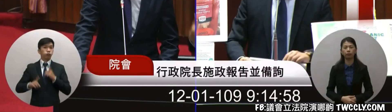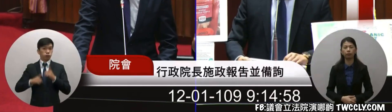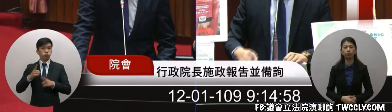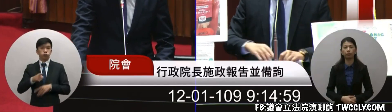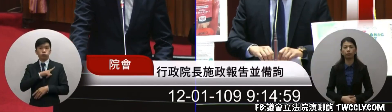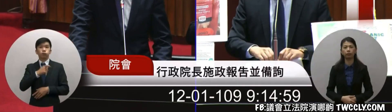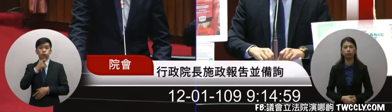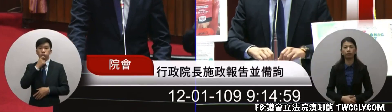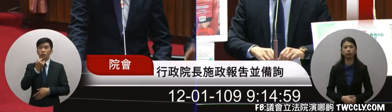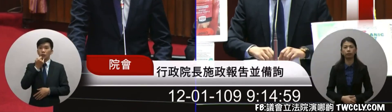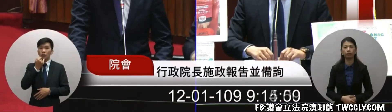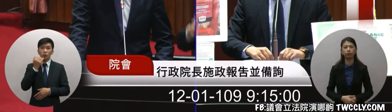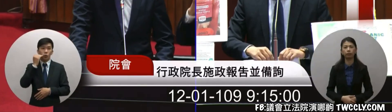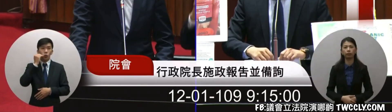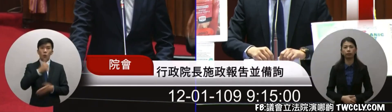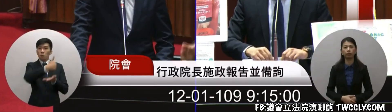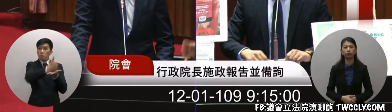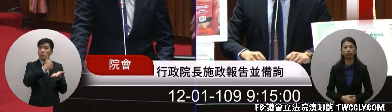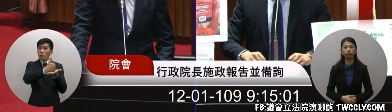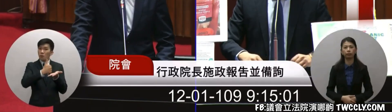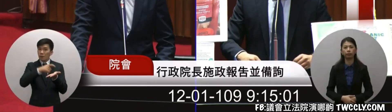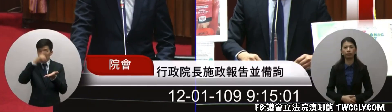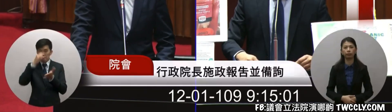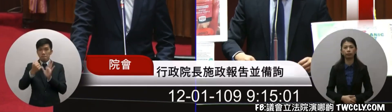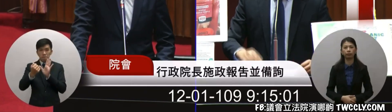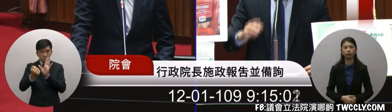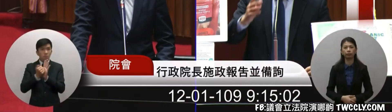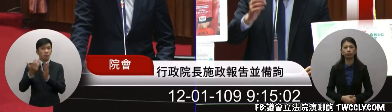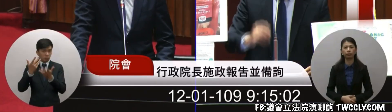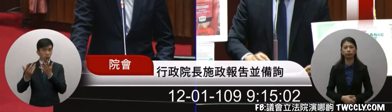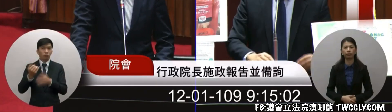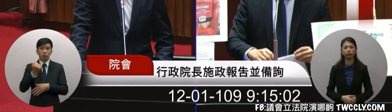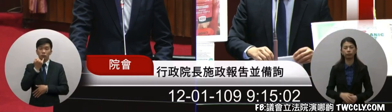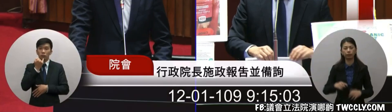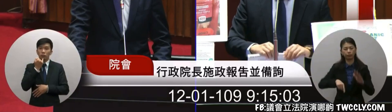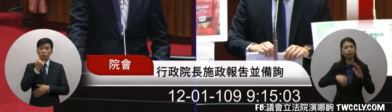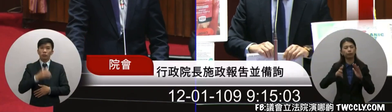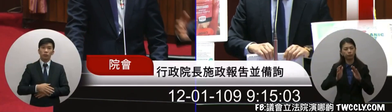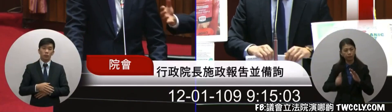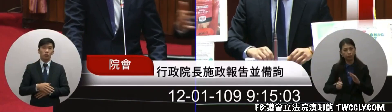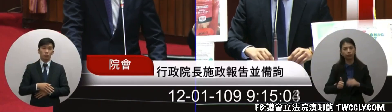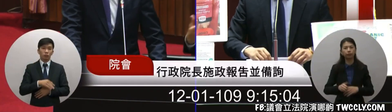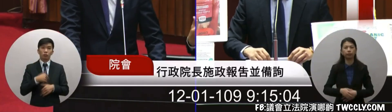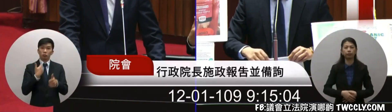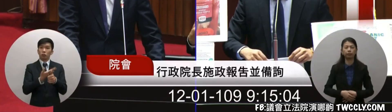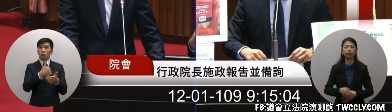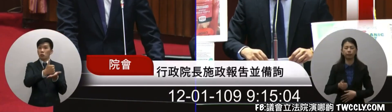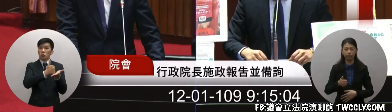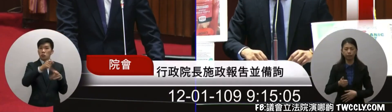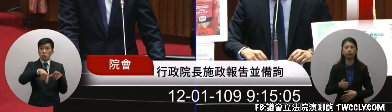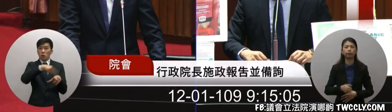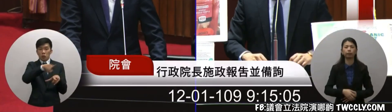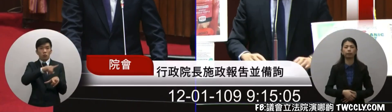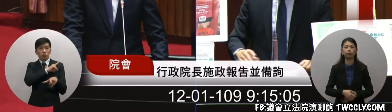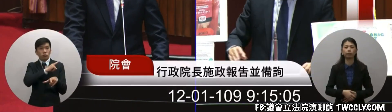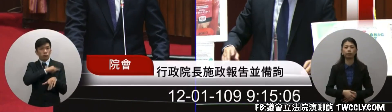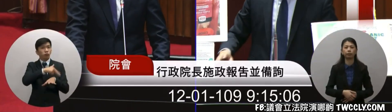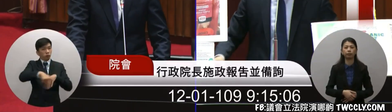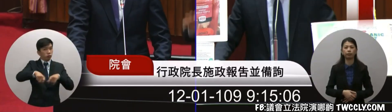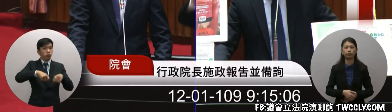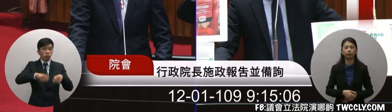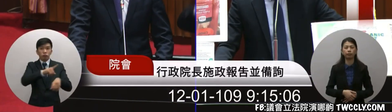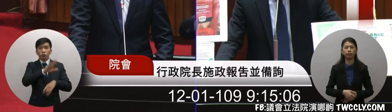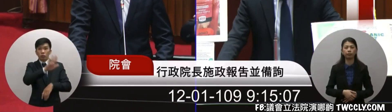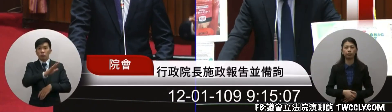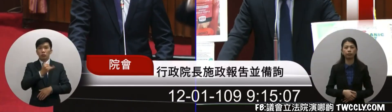进口商他要标示或他要选择进口哪一种， 其实 这也是进口商的生意行为。所以这就是